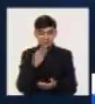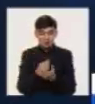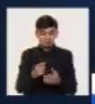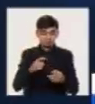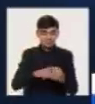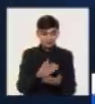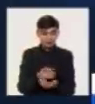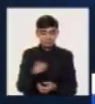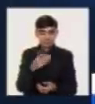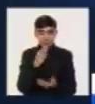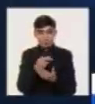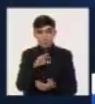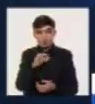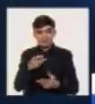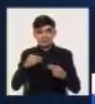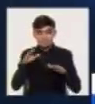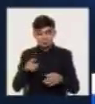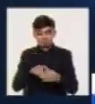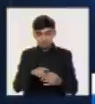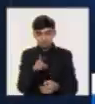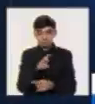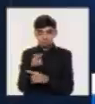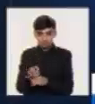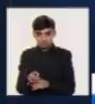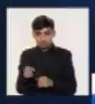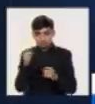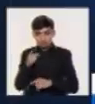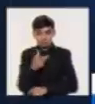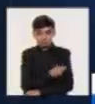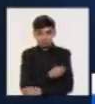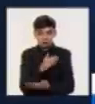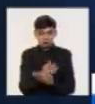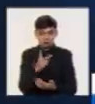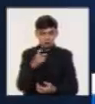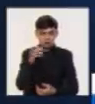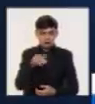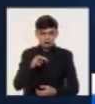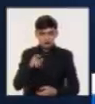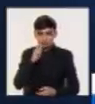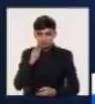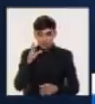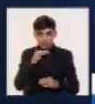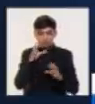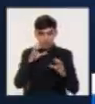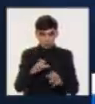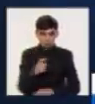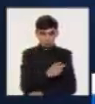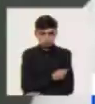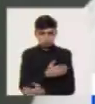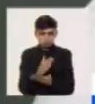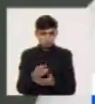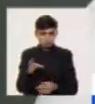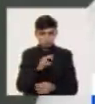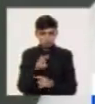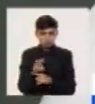неге поликлиникаға барып, сұрасаңыз болады. Қазір барлық жерде салынып жатыр. 200 мың береді, ха? Заңды елдер салдырып жатыр ғой.